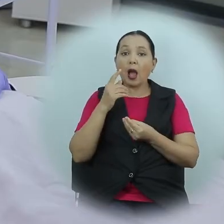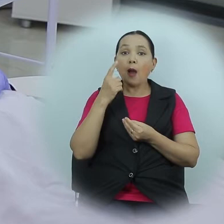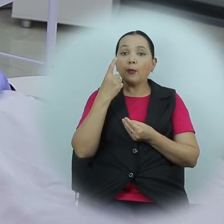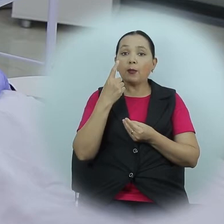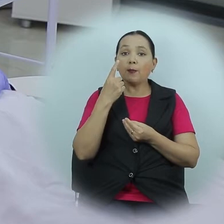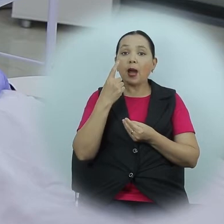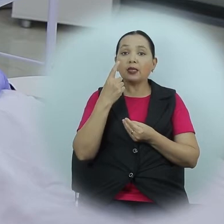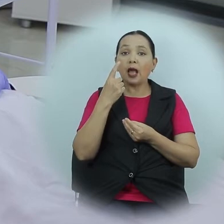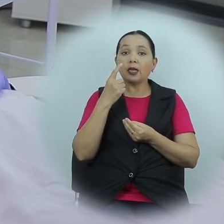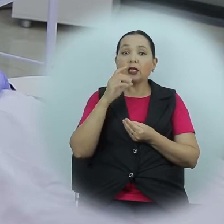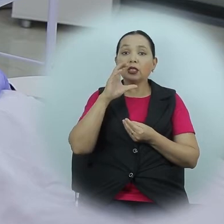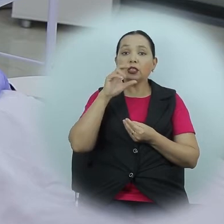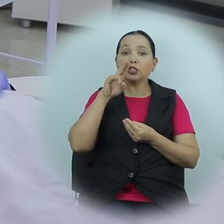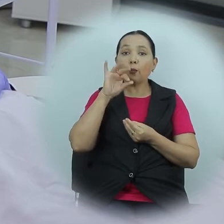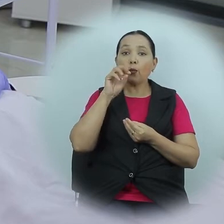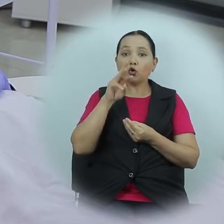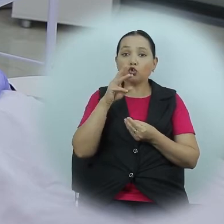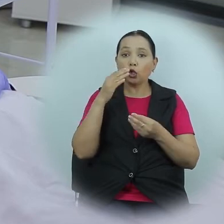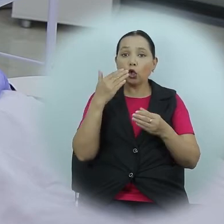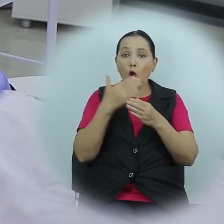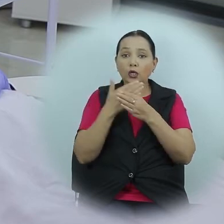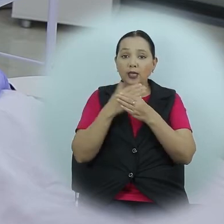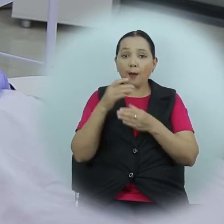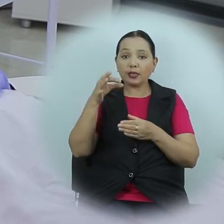sponj yordamida